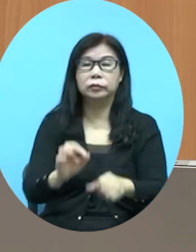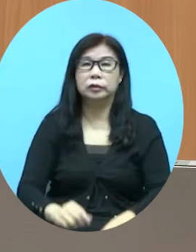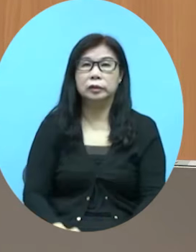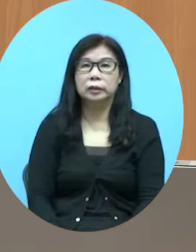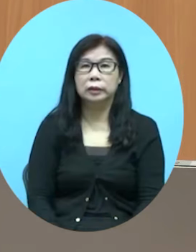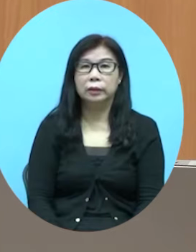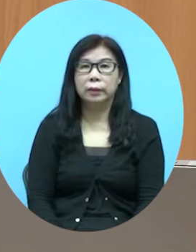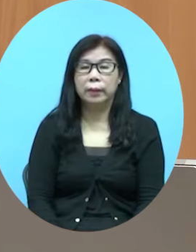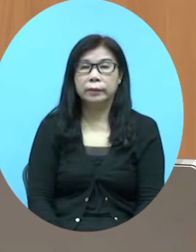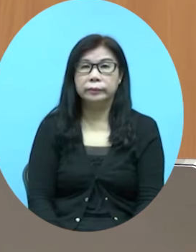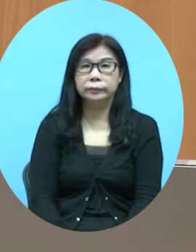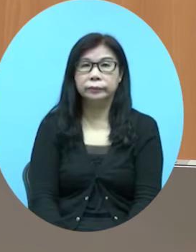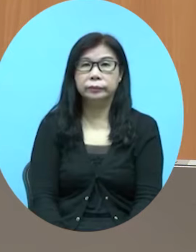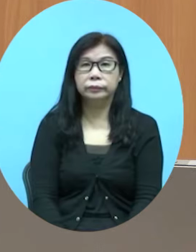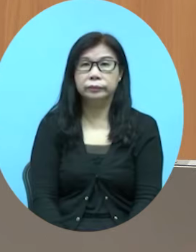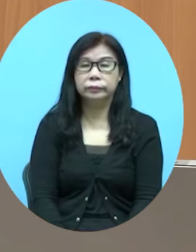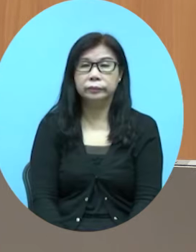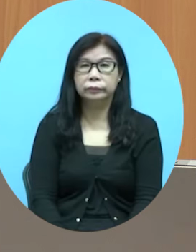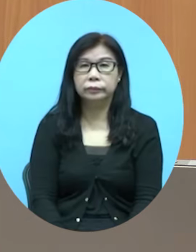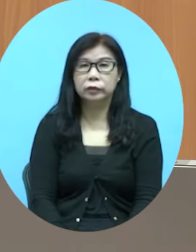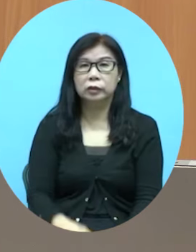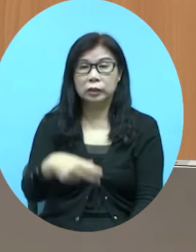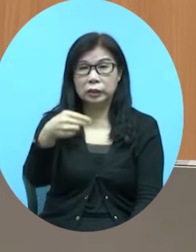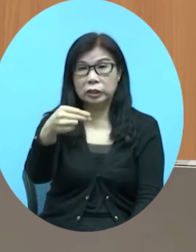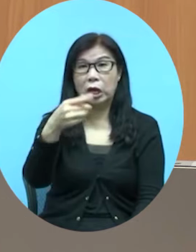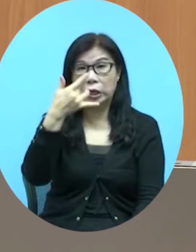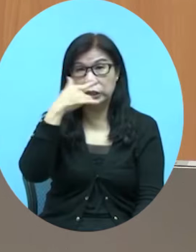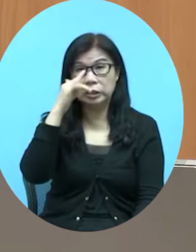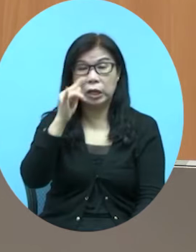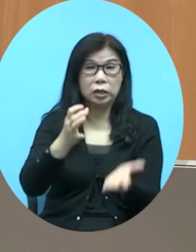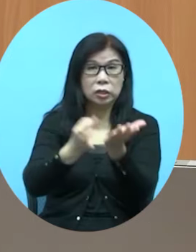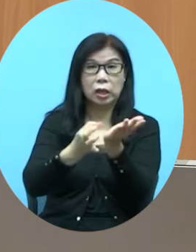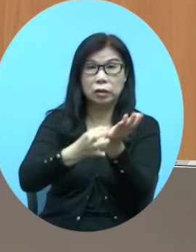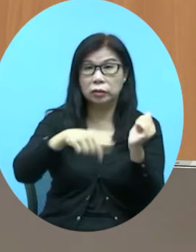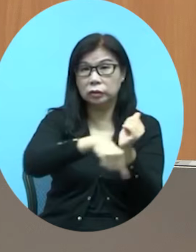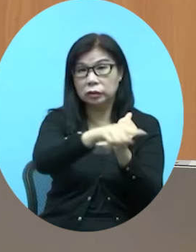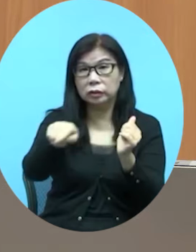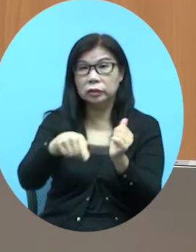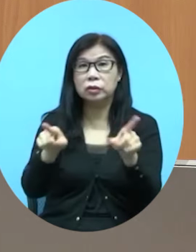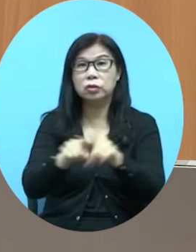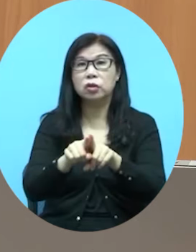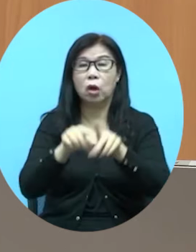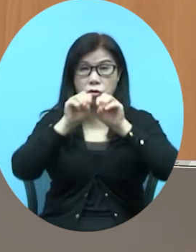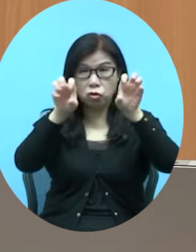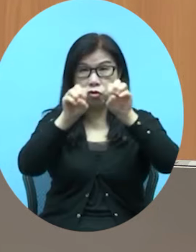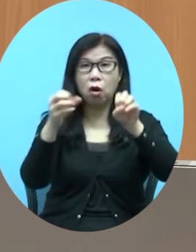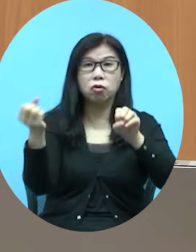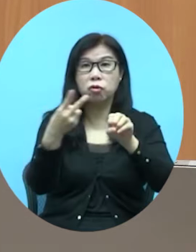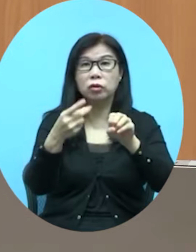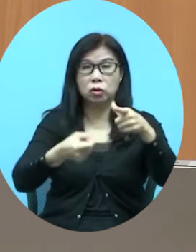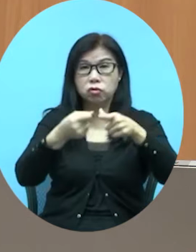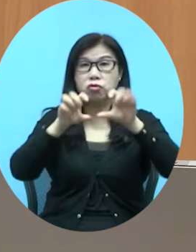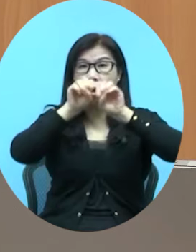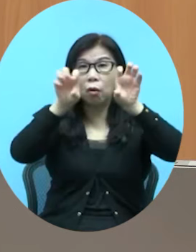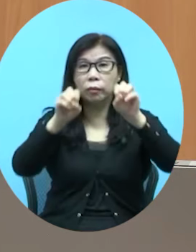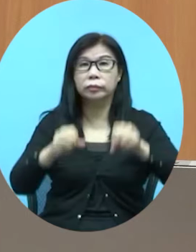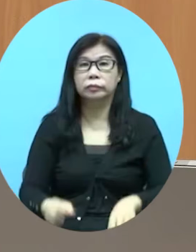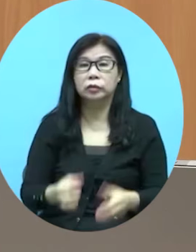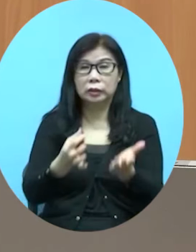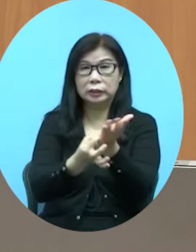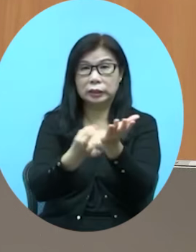就是那七个新的场所因为要再出一个通告就是一个公告的那个